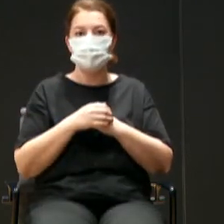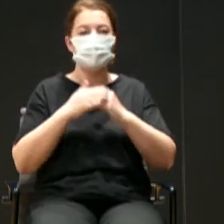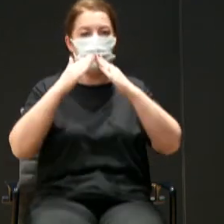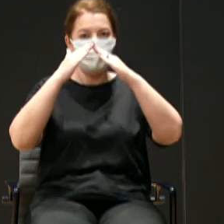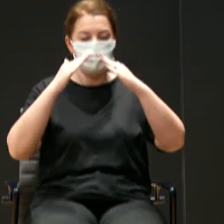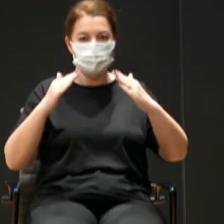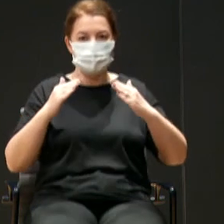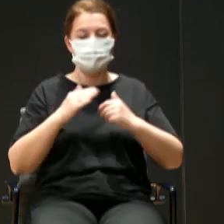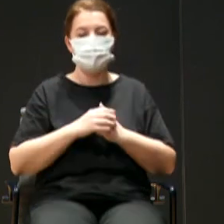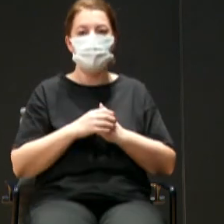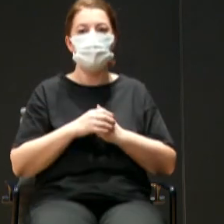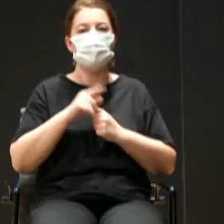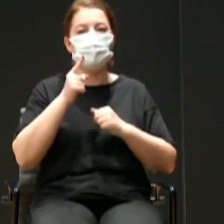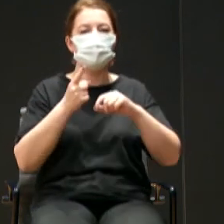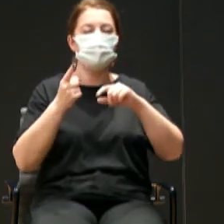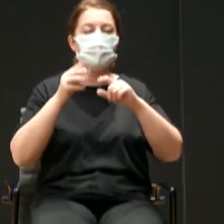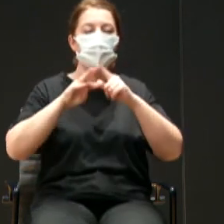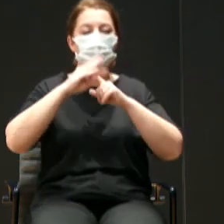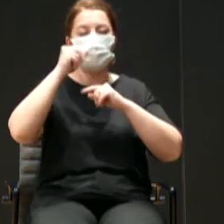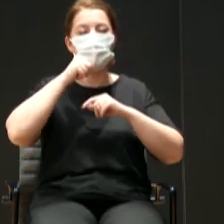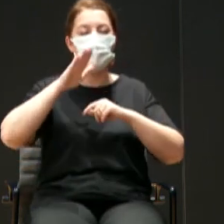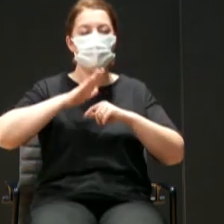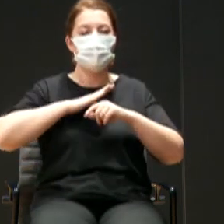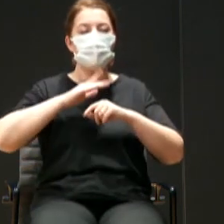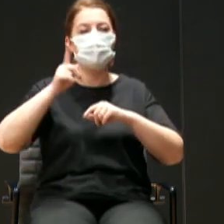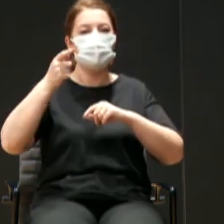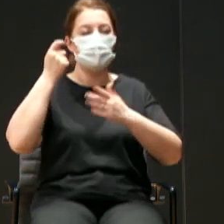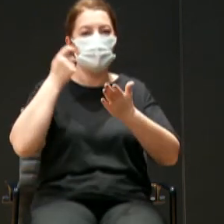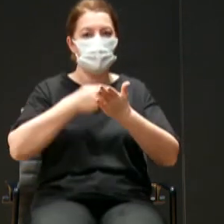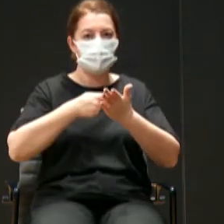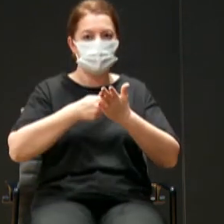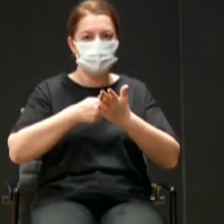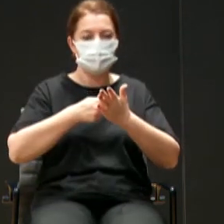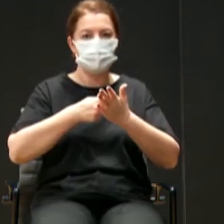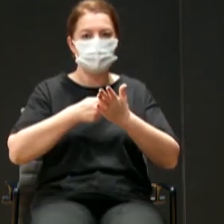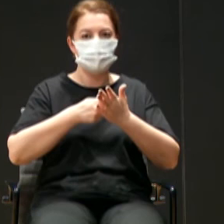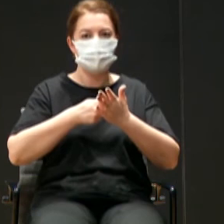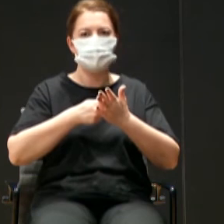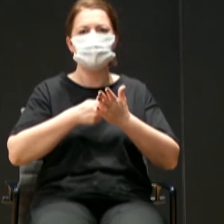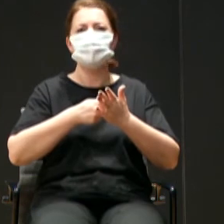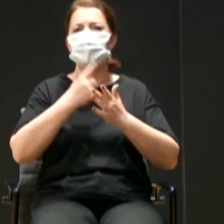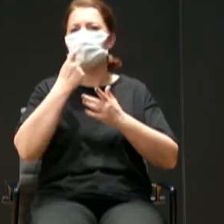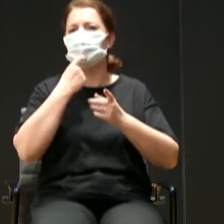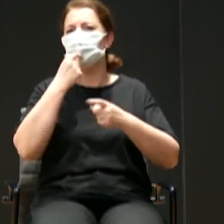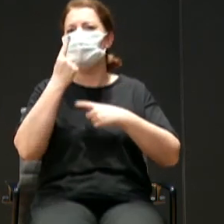çatısı. Bunlara Ekrem İmamoğlu önderliğinde ödendi. Ve bir yıl dolmadan